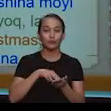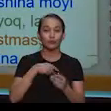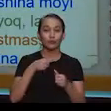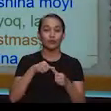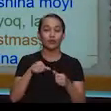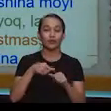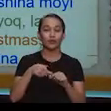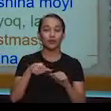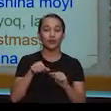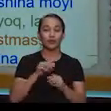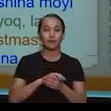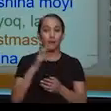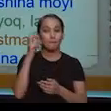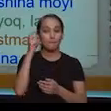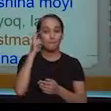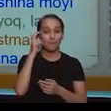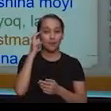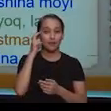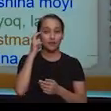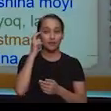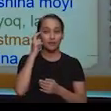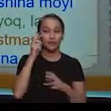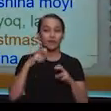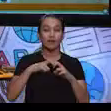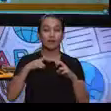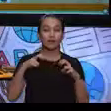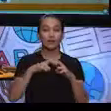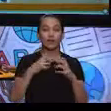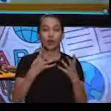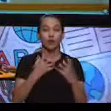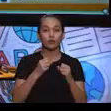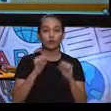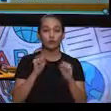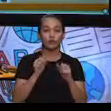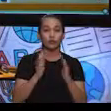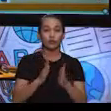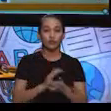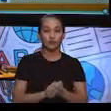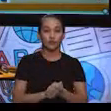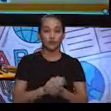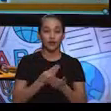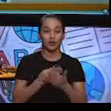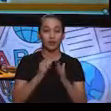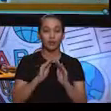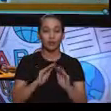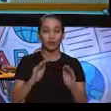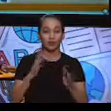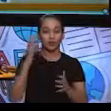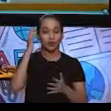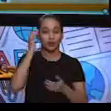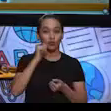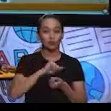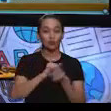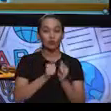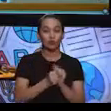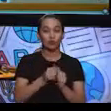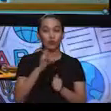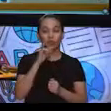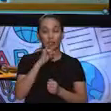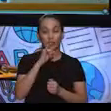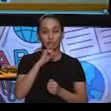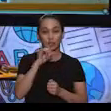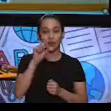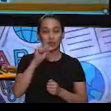lak, plastmassa hamda rezina. Demak, aziz o'quvchilar, tosh ko'mir, neft